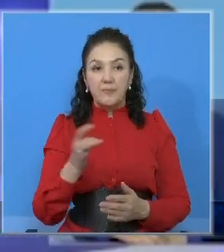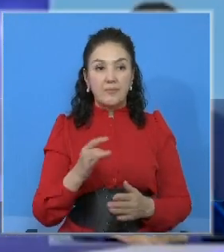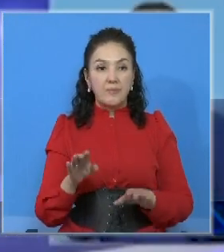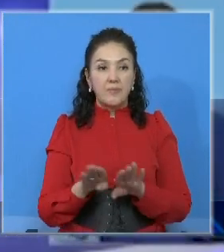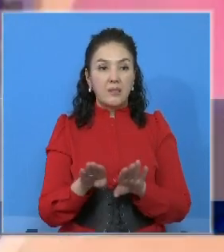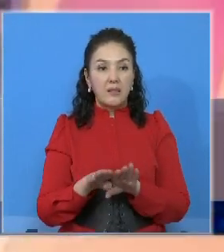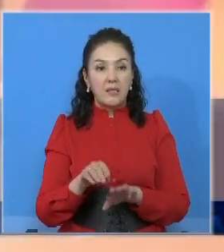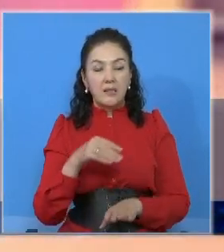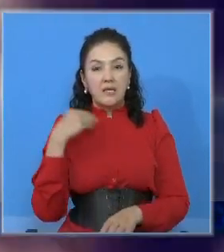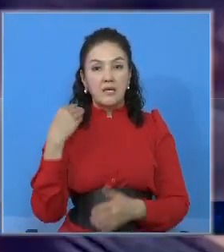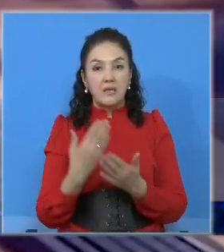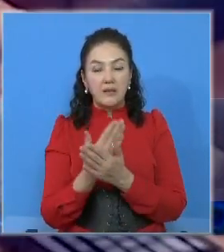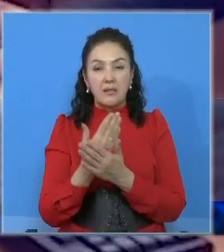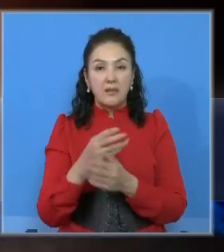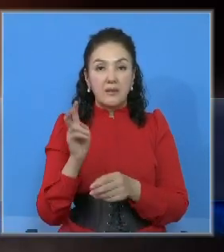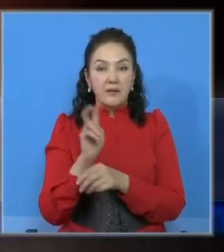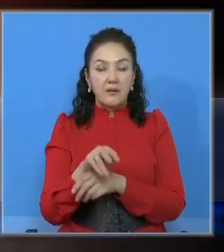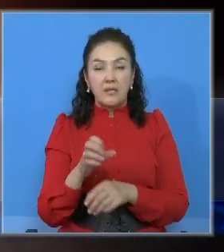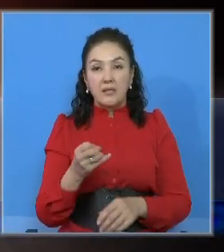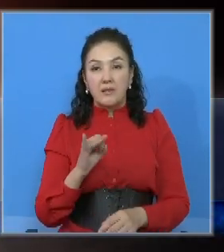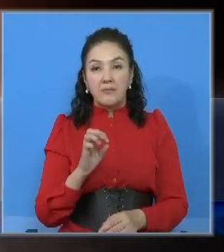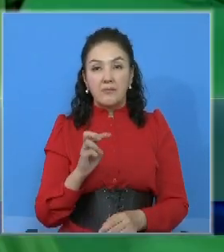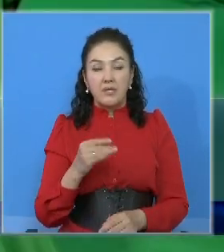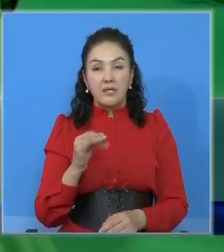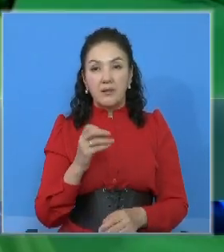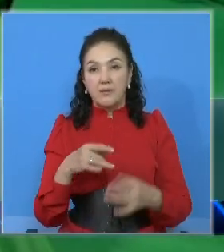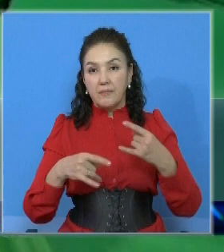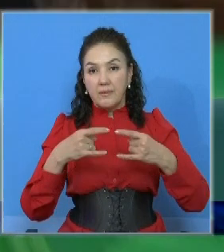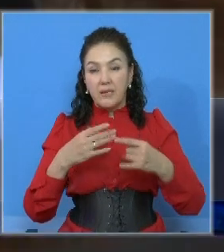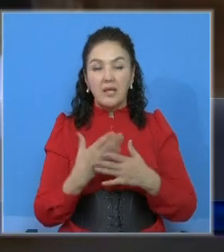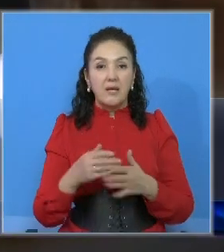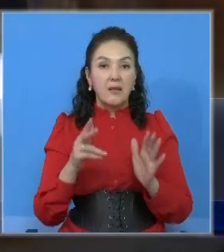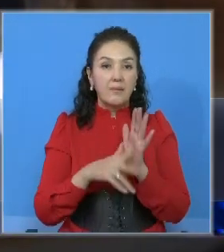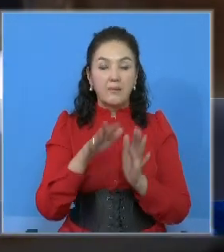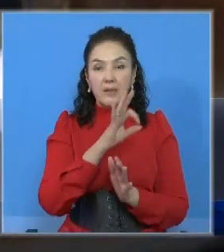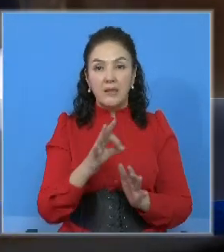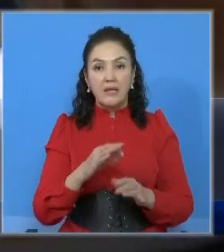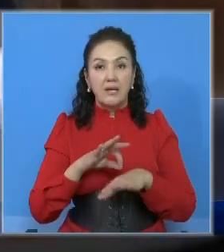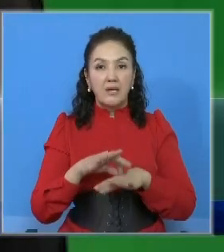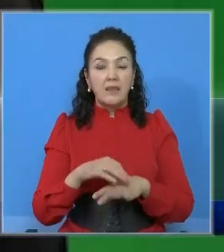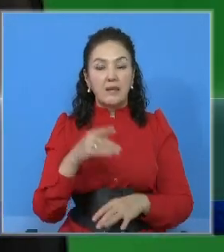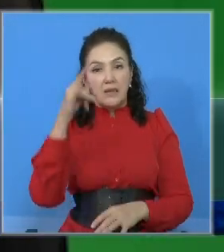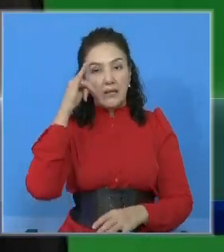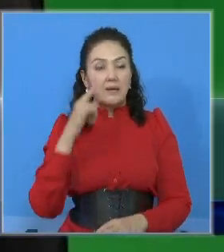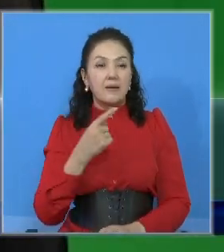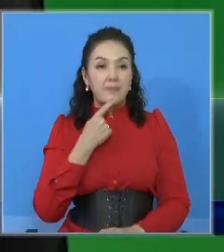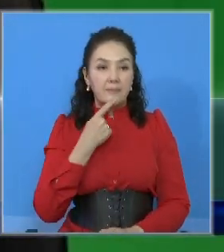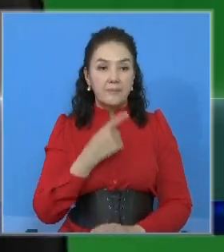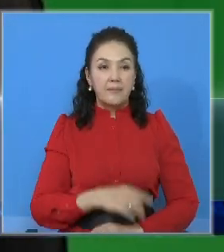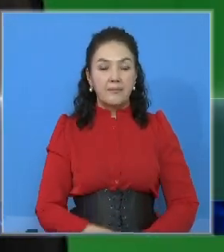помимо новостей выходит содержательный и познавательные телепередачи 80 процентов эфира ведется на казахском